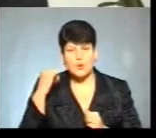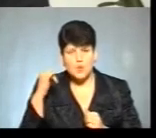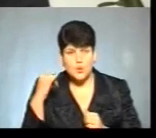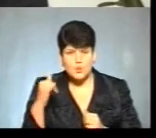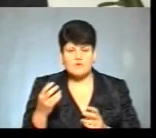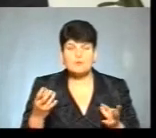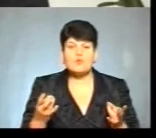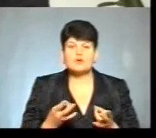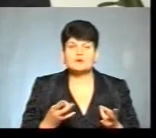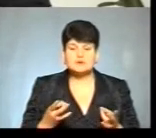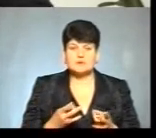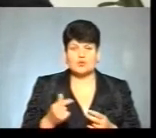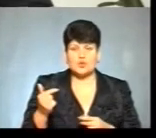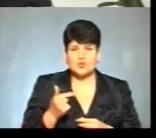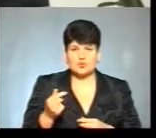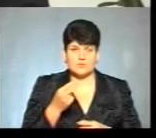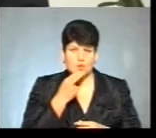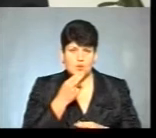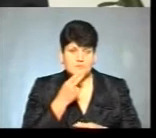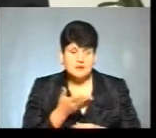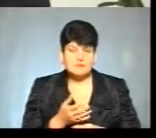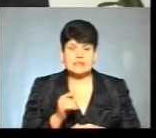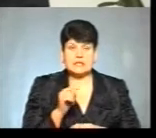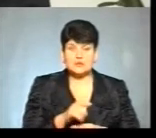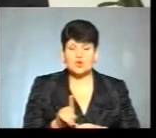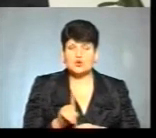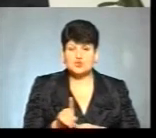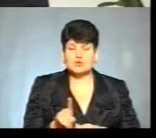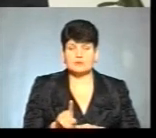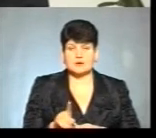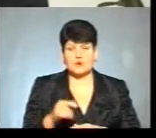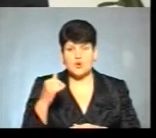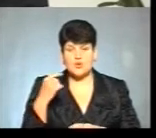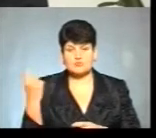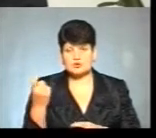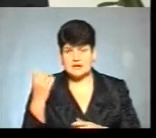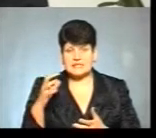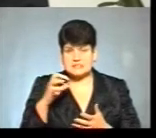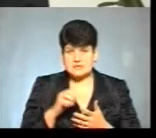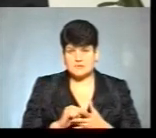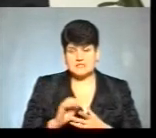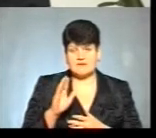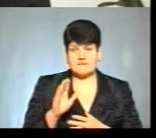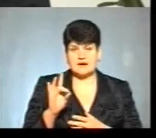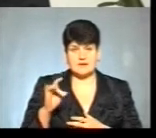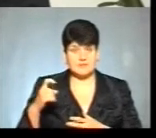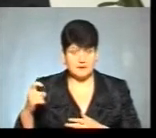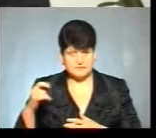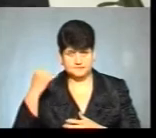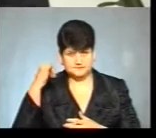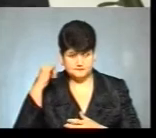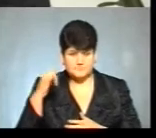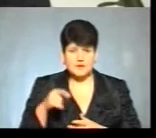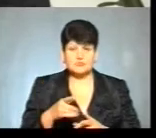вона потребує грубих кормів. І для того, щоб господарства, які займаються великою рогатою худобою, для того, щоб вони